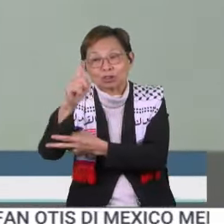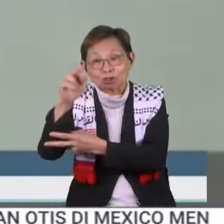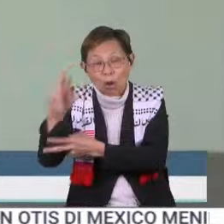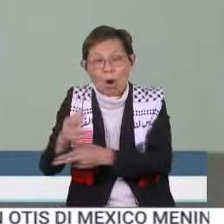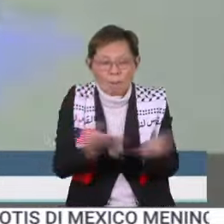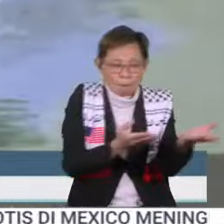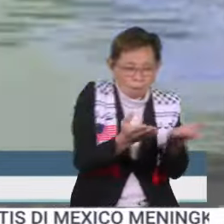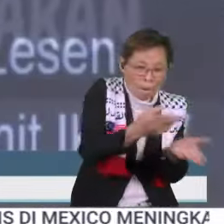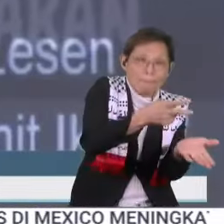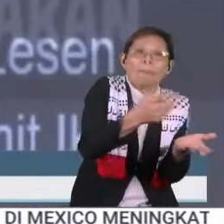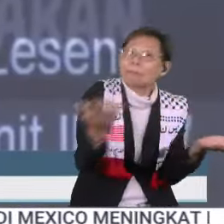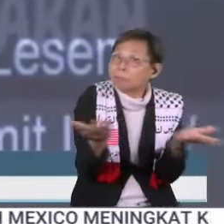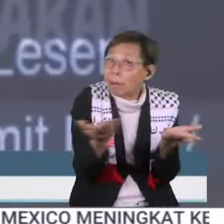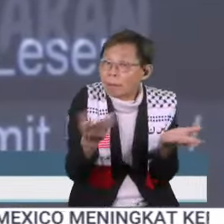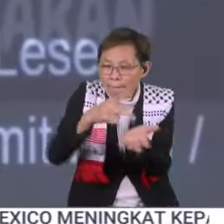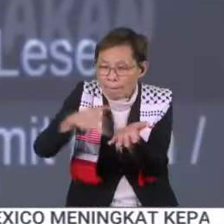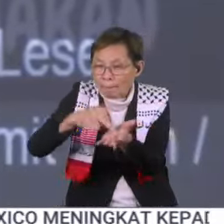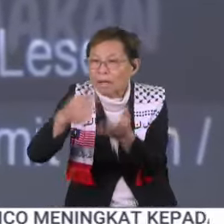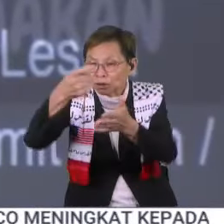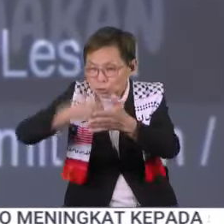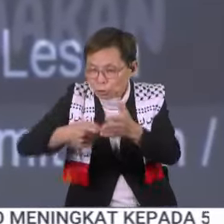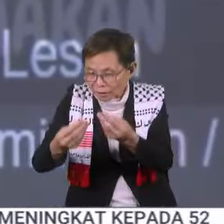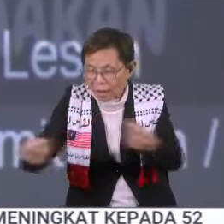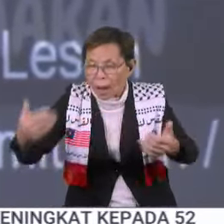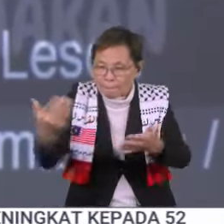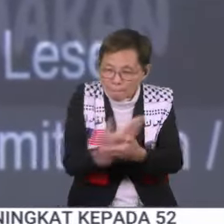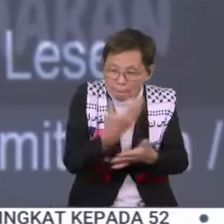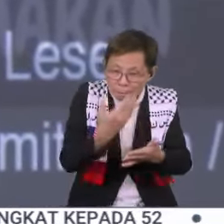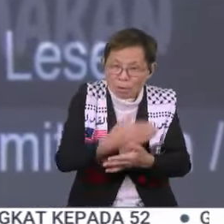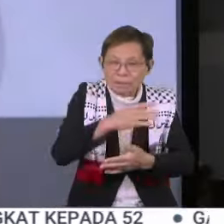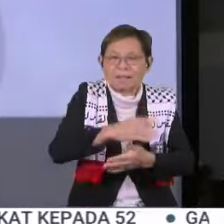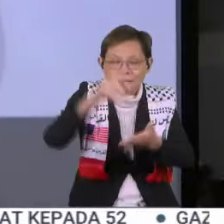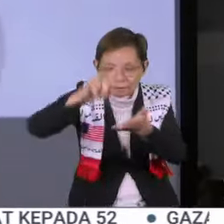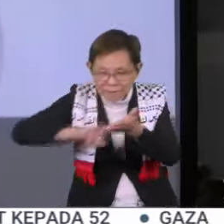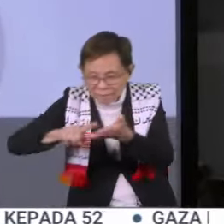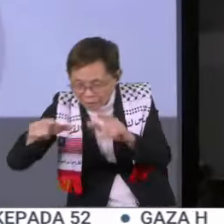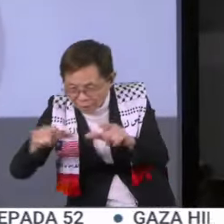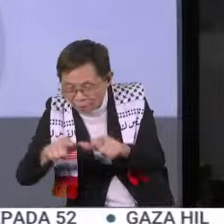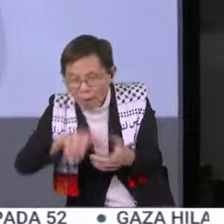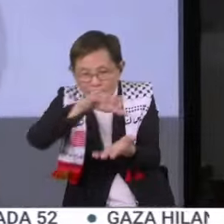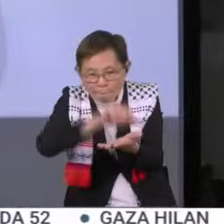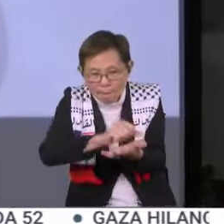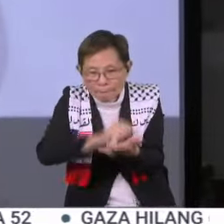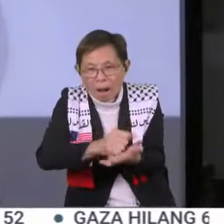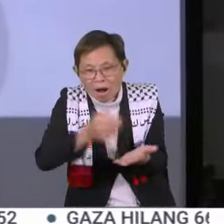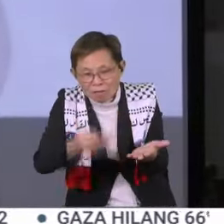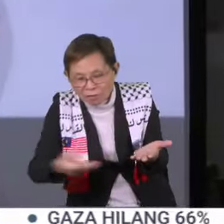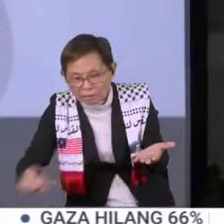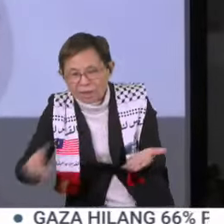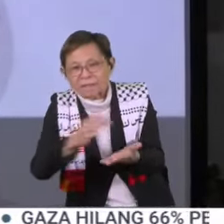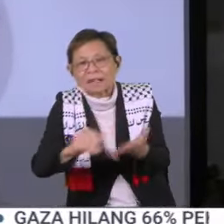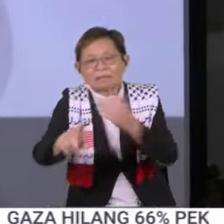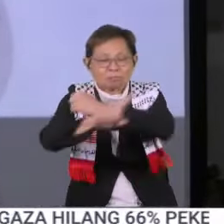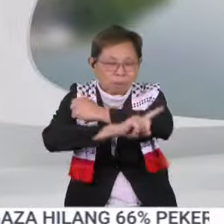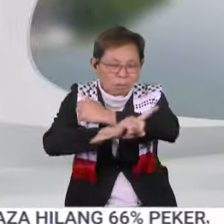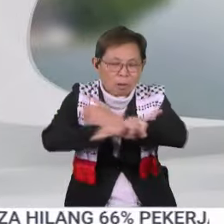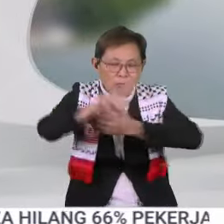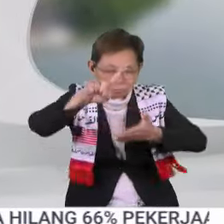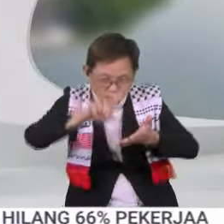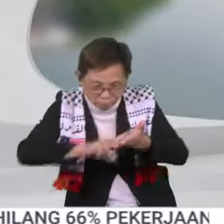ditawarkan adalah pembayaran cukai tanah, pembaharuan dan semakan lesen, tempahan fasiliti dan kompaun.